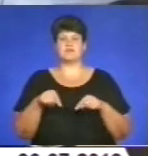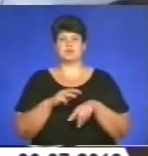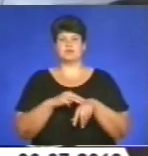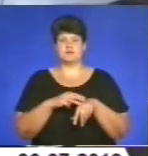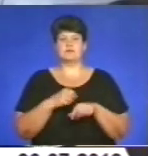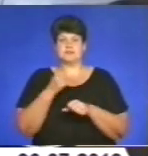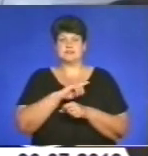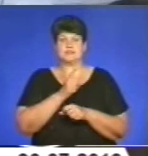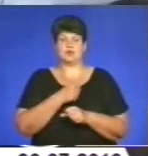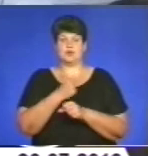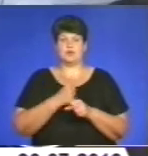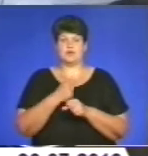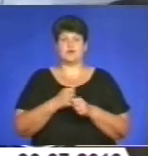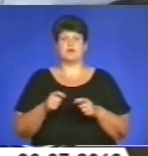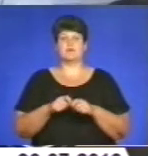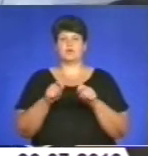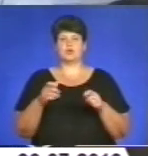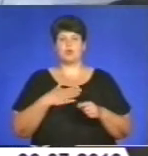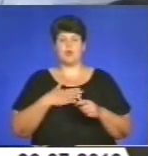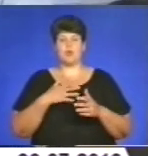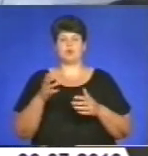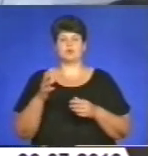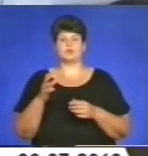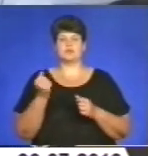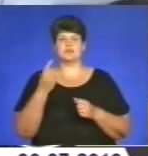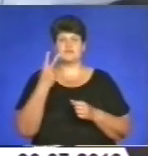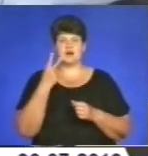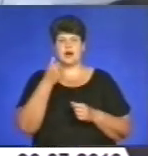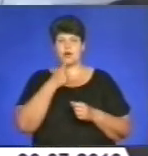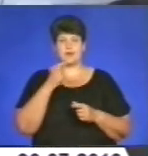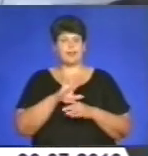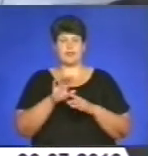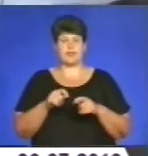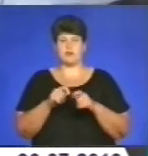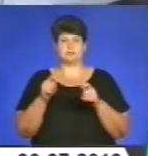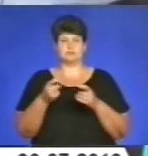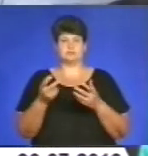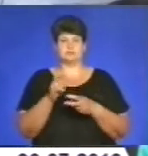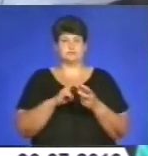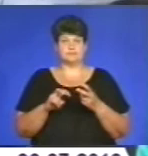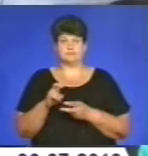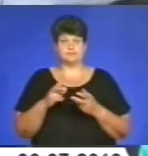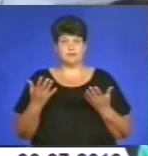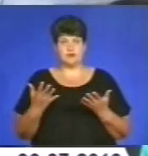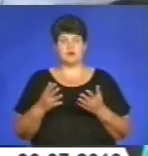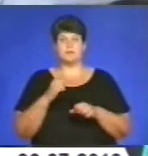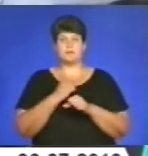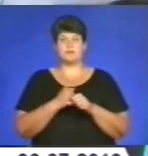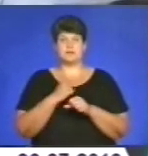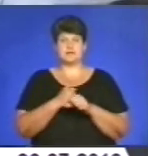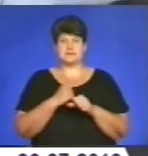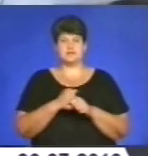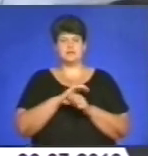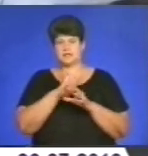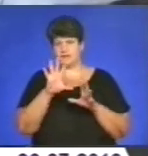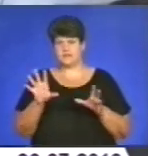плідно попрацювали по розкриттю мого злочину. Злочин 2 роки не розкривався, але працівники карного розшуку приклали